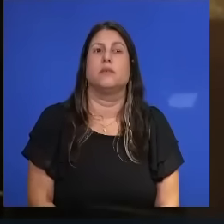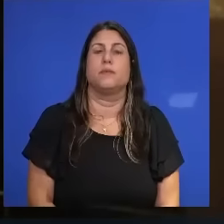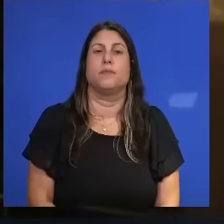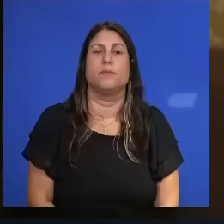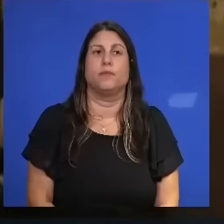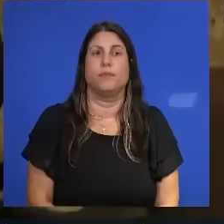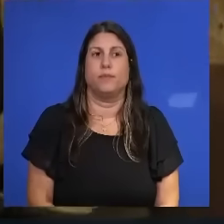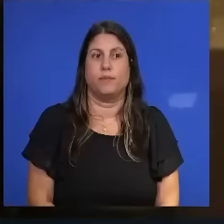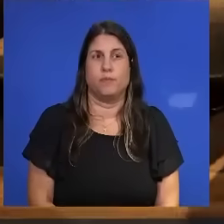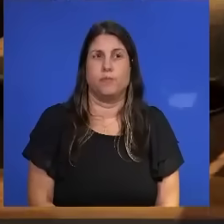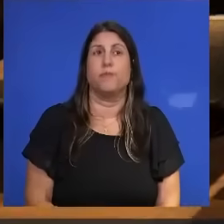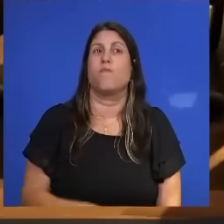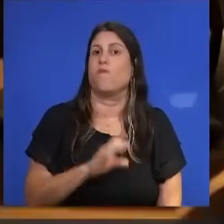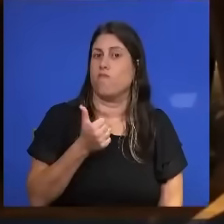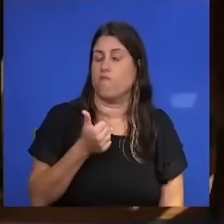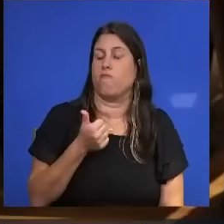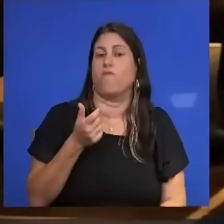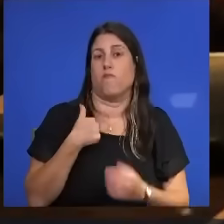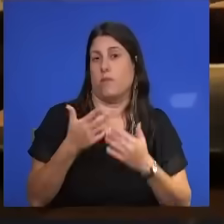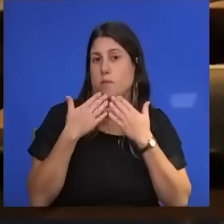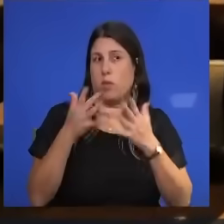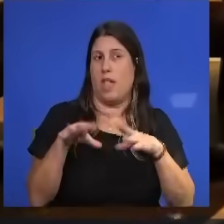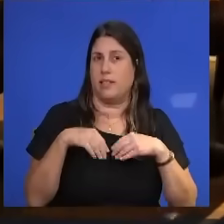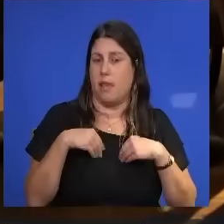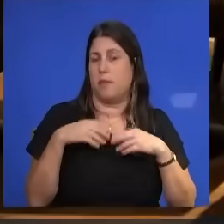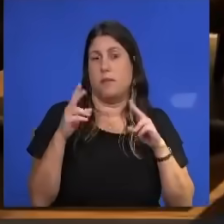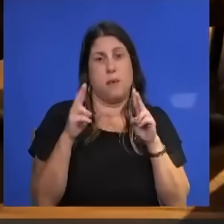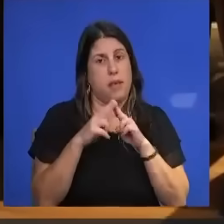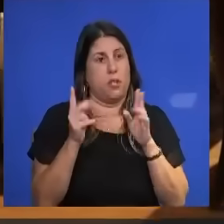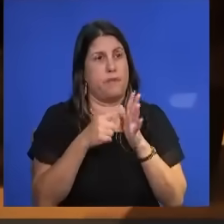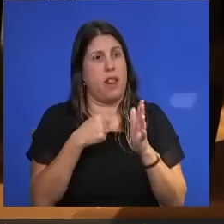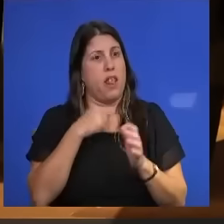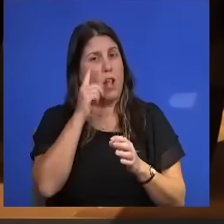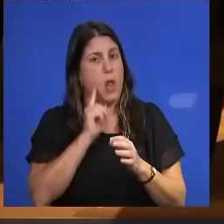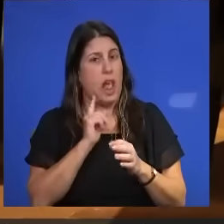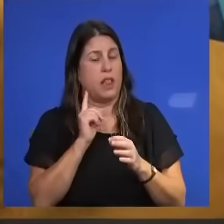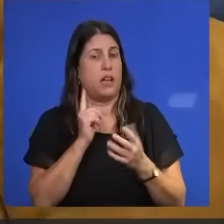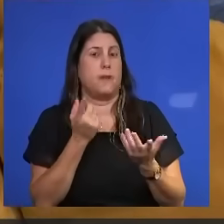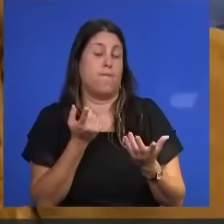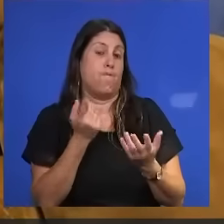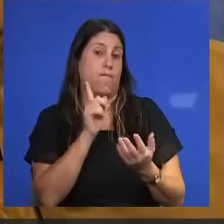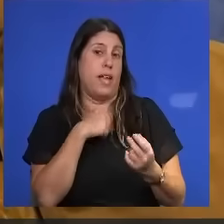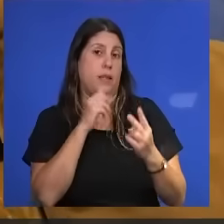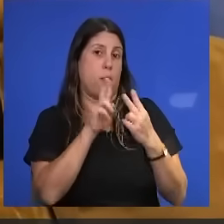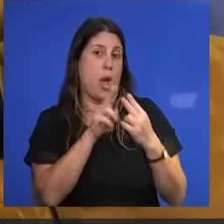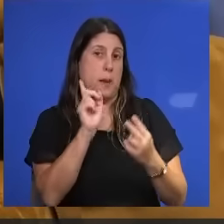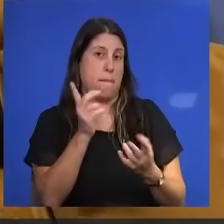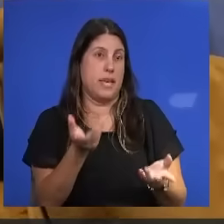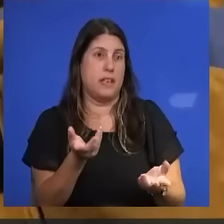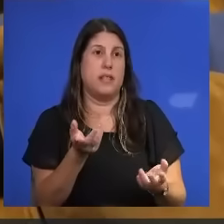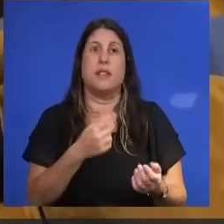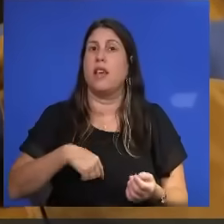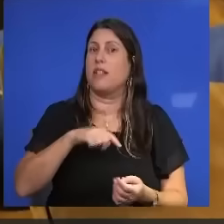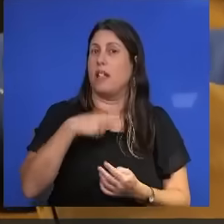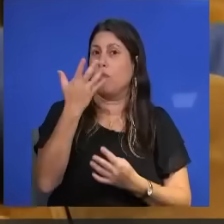טוב, קודם כל אני מודה לכם שהסכמתי בכלל להיפגש, כי אני לא ידעתי את מי אני אפגוש. אנחנו 56 שנה